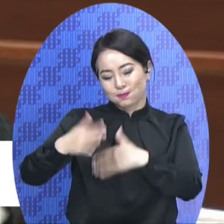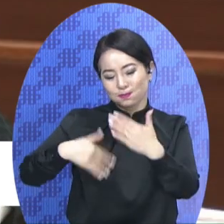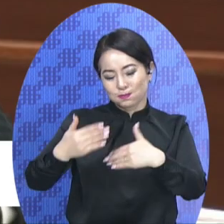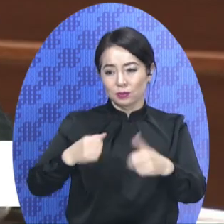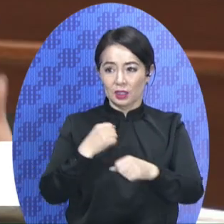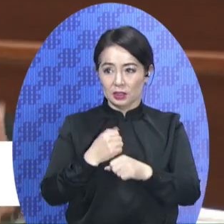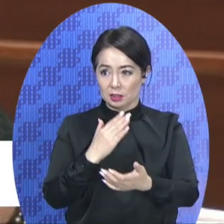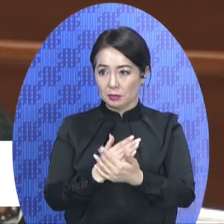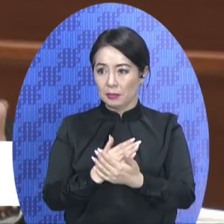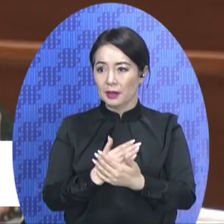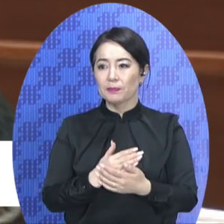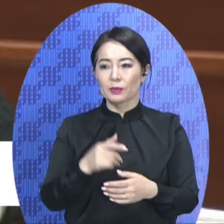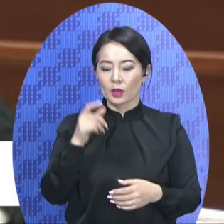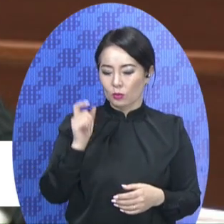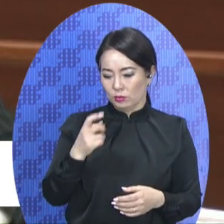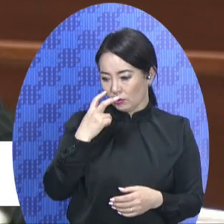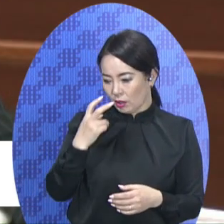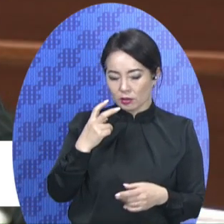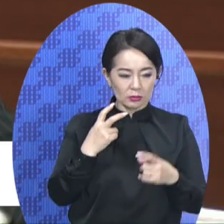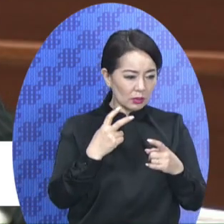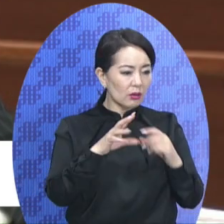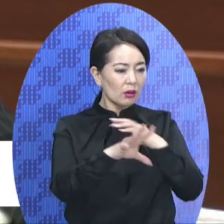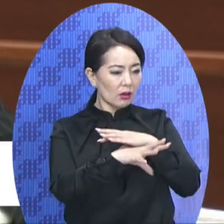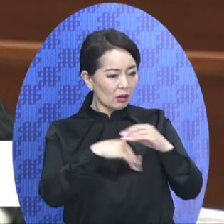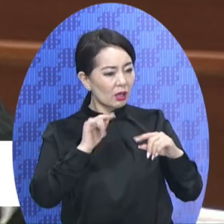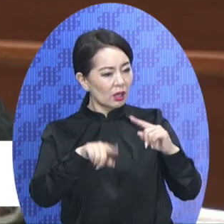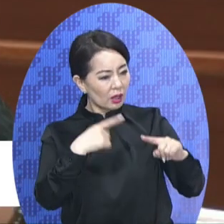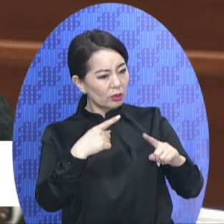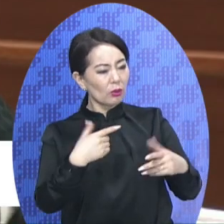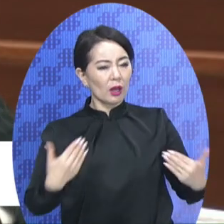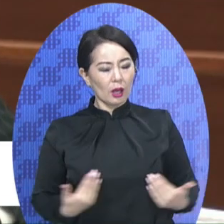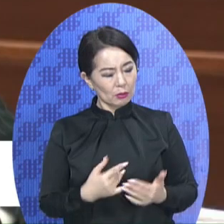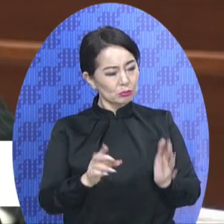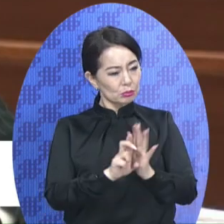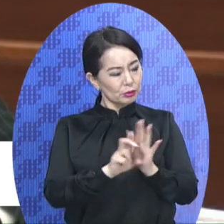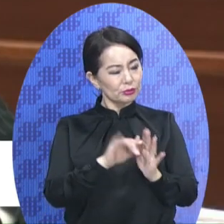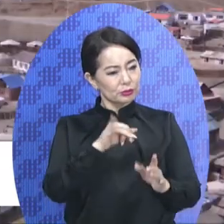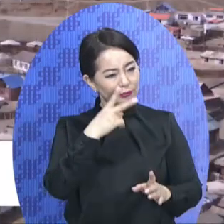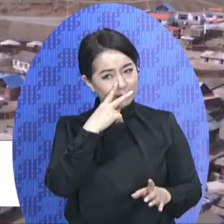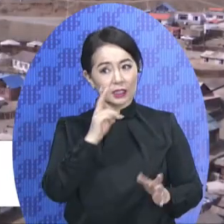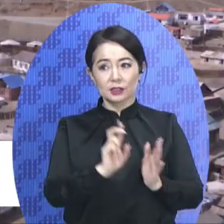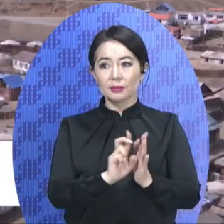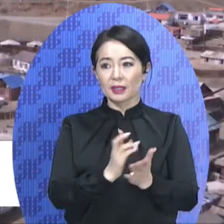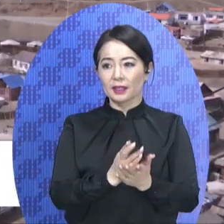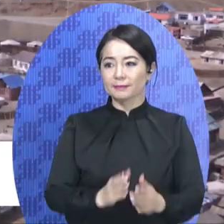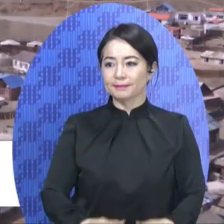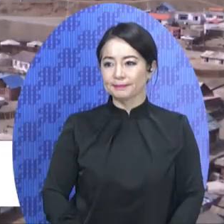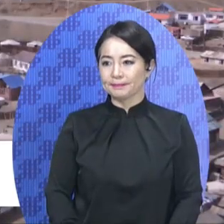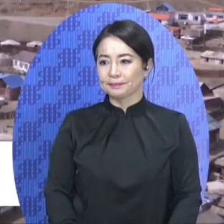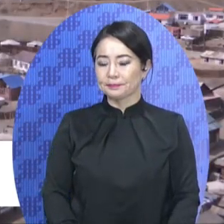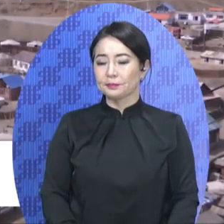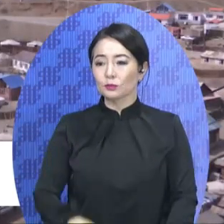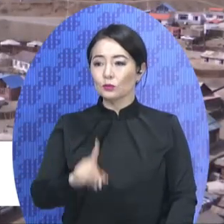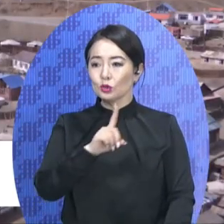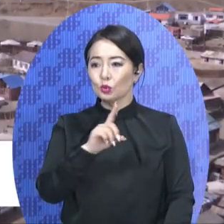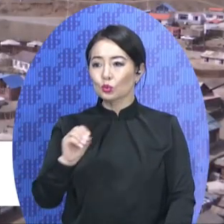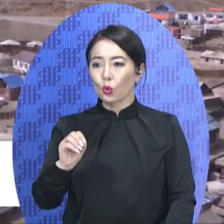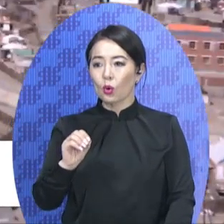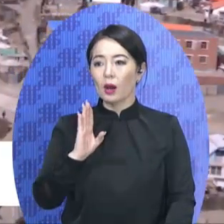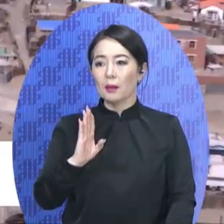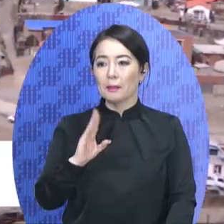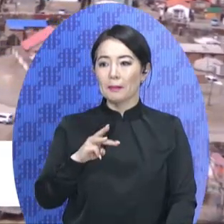явж байна. Бие биенээ хараад ер нь энэ илүү их шийдэл юм байна. Илүү амжилт бололцоо юм байна гэж харж байна. 100 мегаваттын энэ төслийн